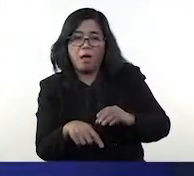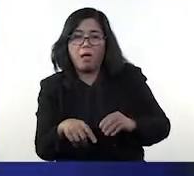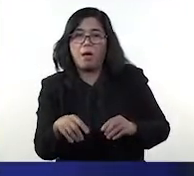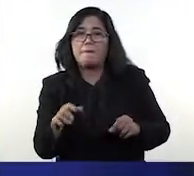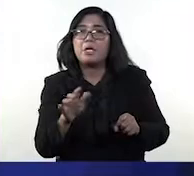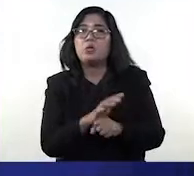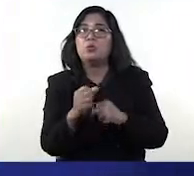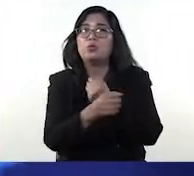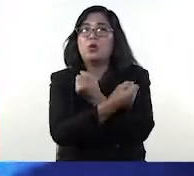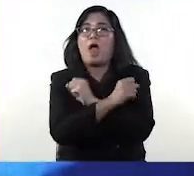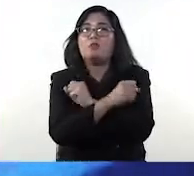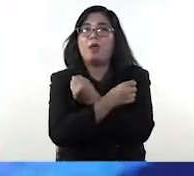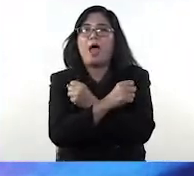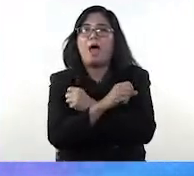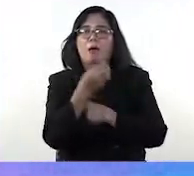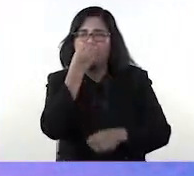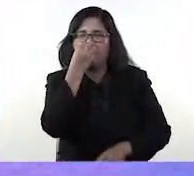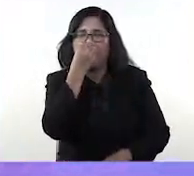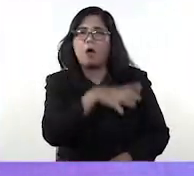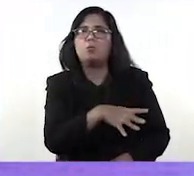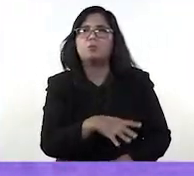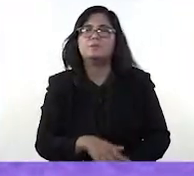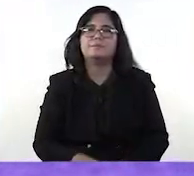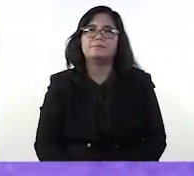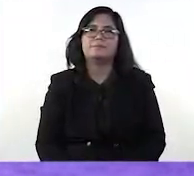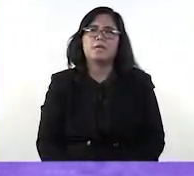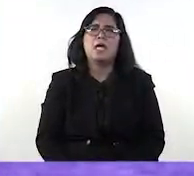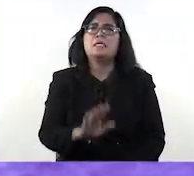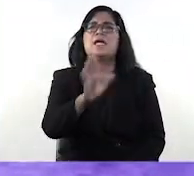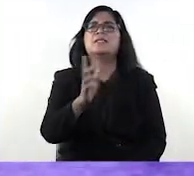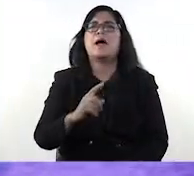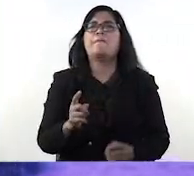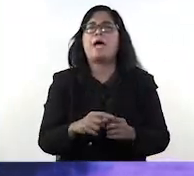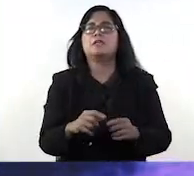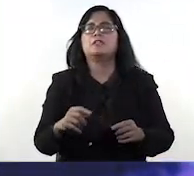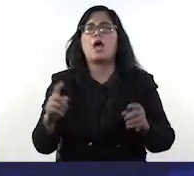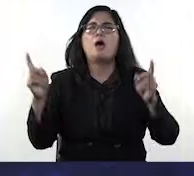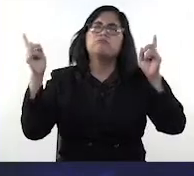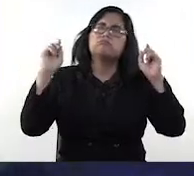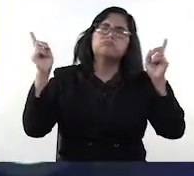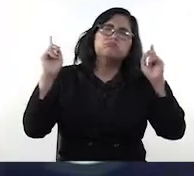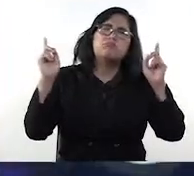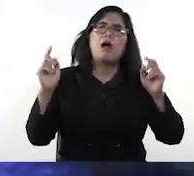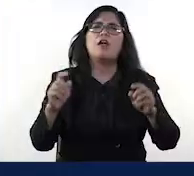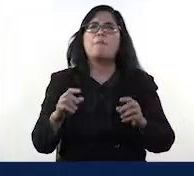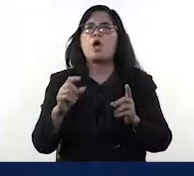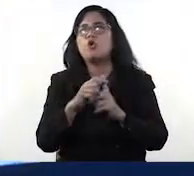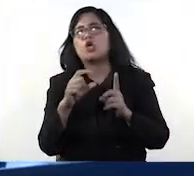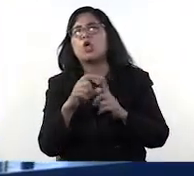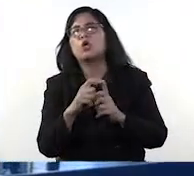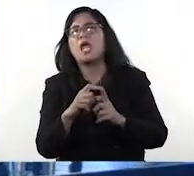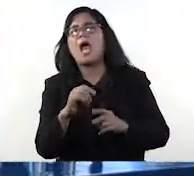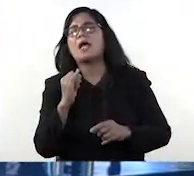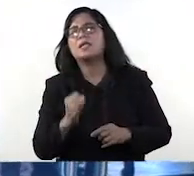Hai jangan sampai kita jadi orang yang beragama tapi menyalibkan Yesus Hai jangan sampai kita sibuk dengan doktrin-doktrin yang